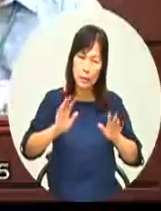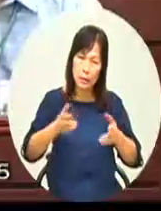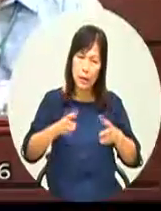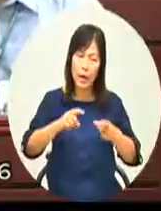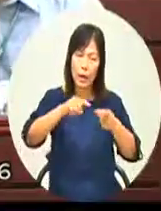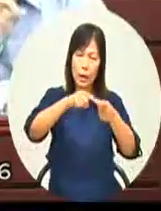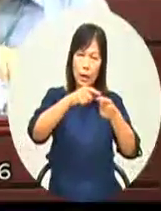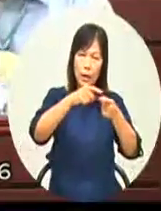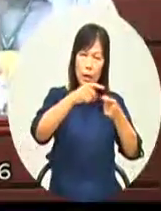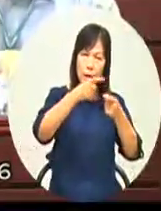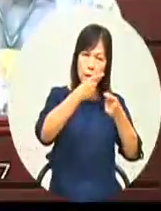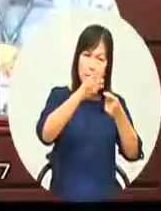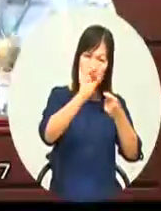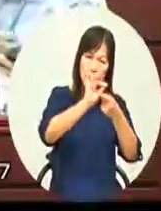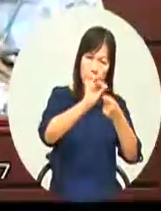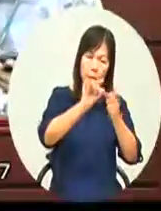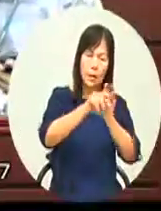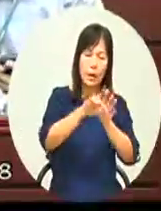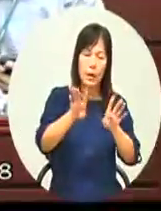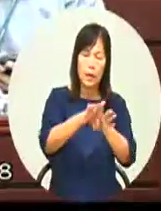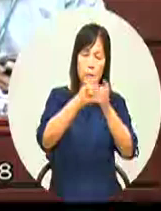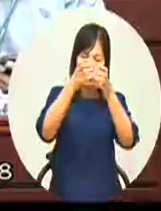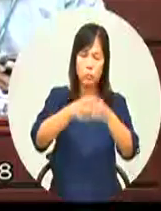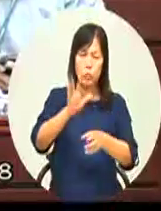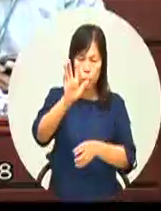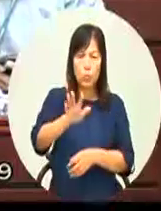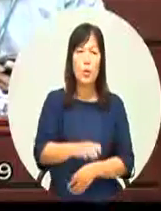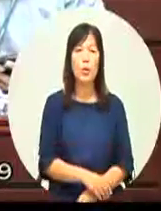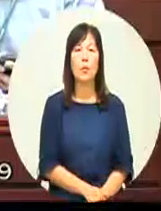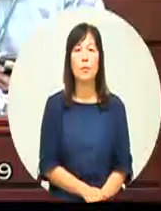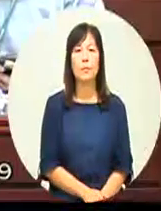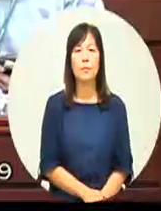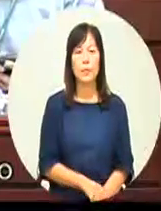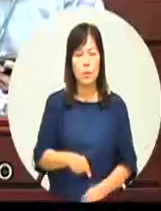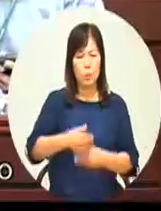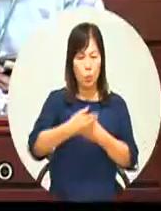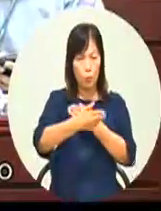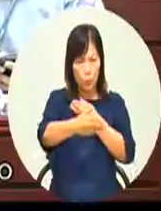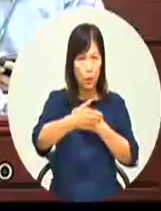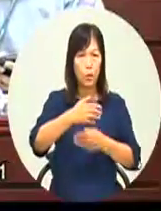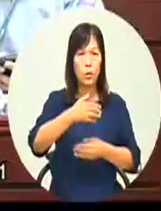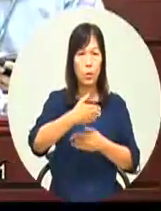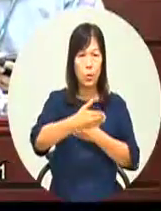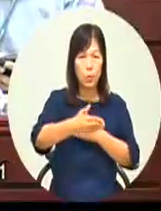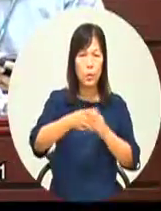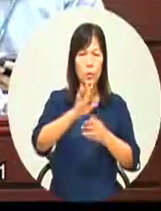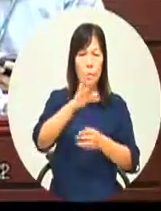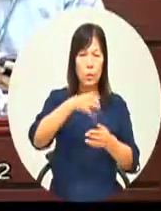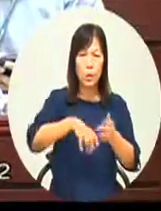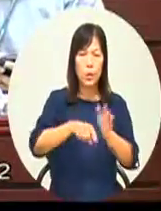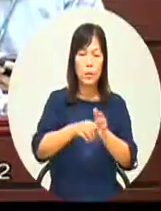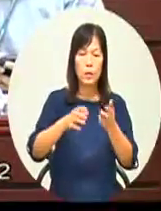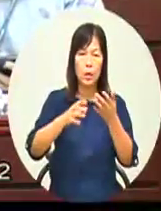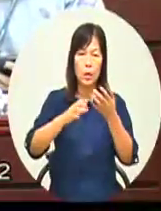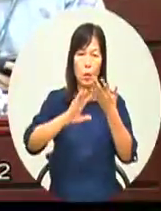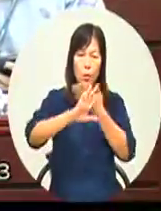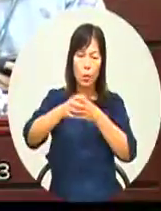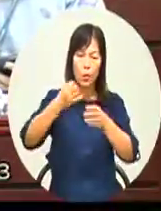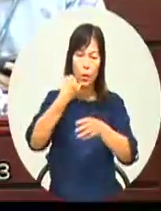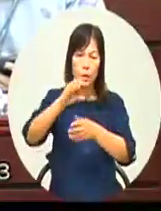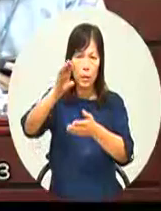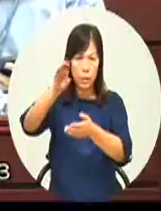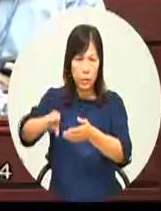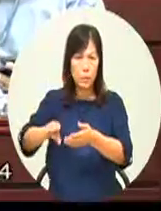一百年开始，连续3年陆续建置这样的一个系统。那因为这过程里面，我们也希望让我们的一些路外停车场能够做更好